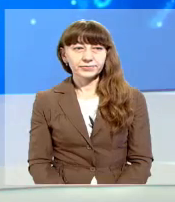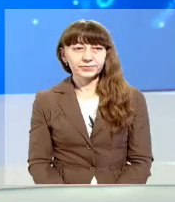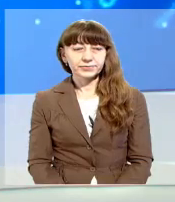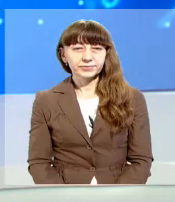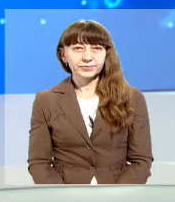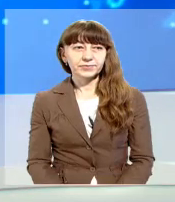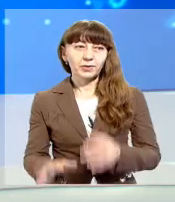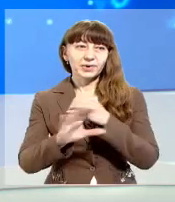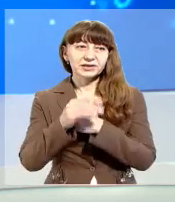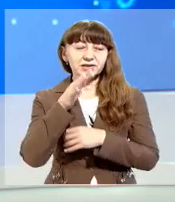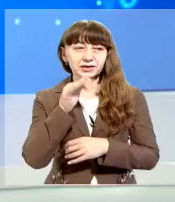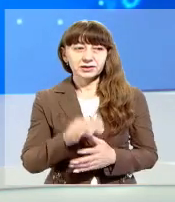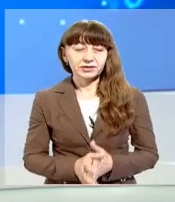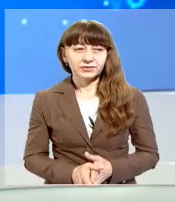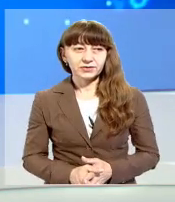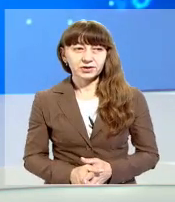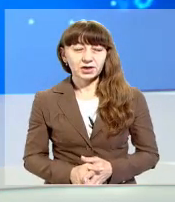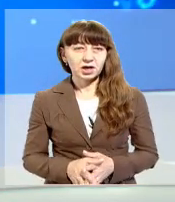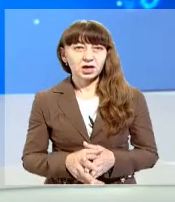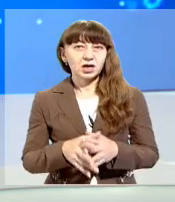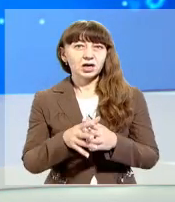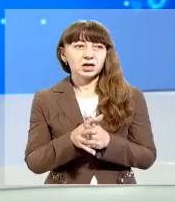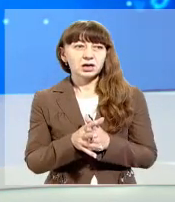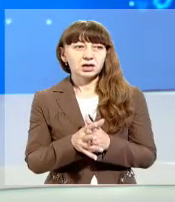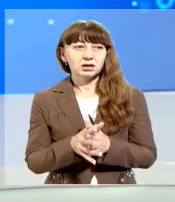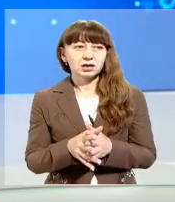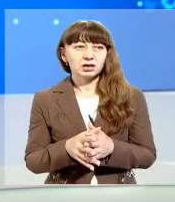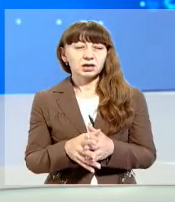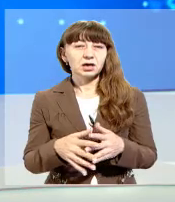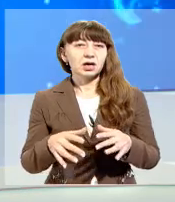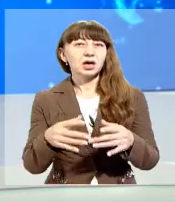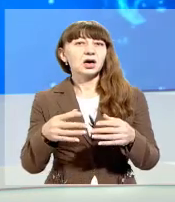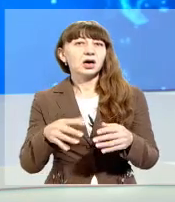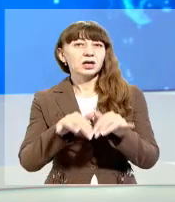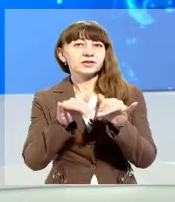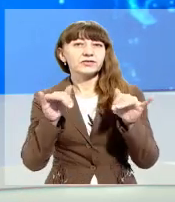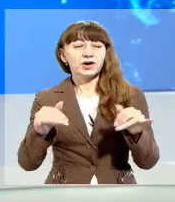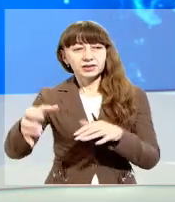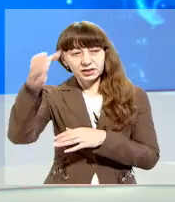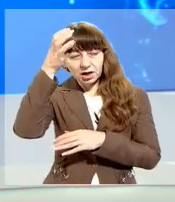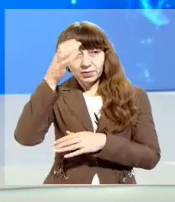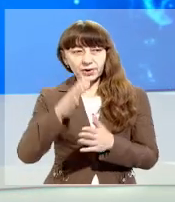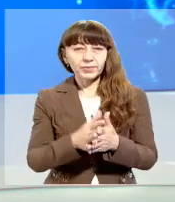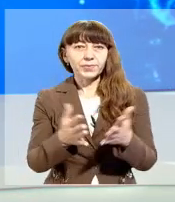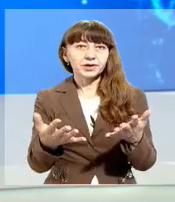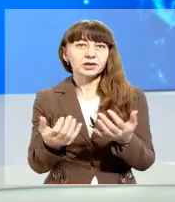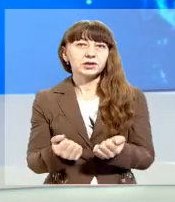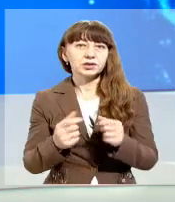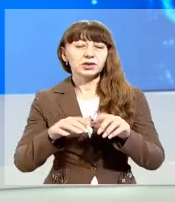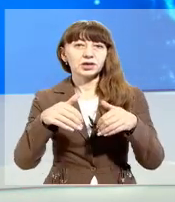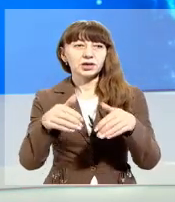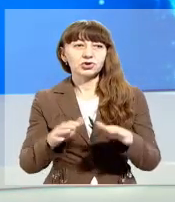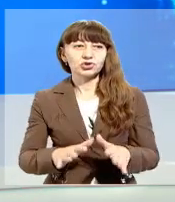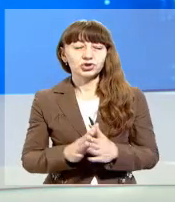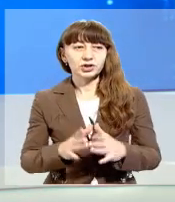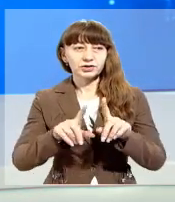Елімізде соңғы кезде білім саласы айтарлықтай дамып келеді. Енгізілген реформалар өз нәтижесін беріп жатыр. Мұғалім мәртебесі өсіп,